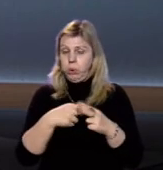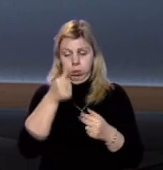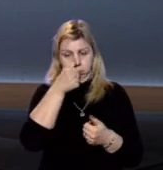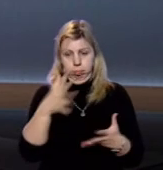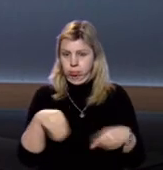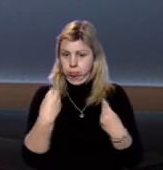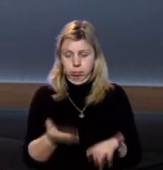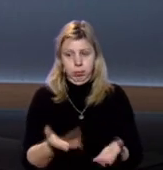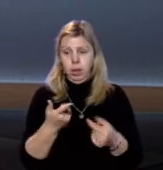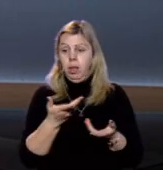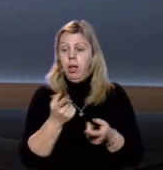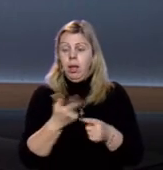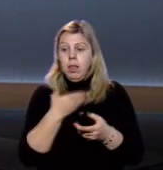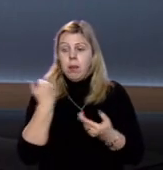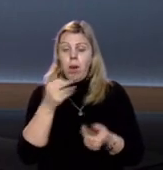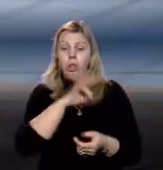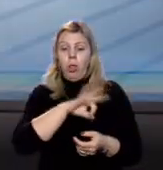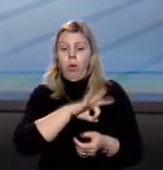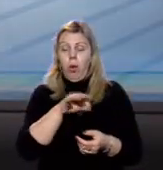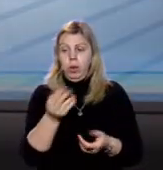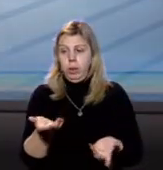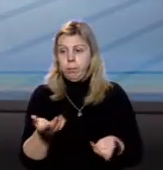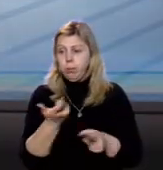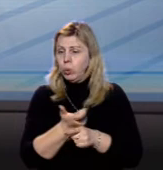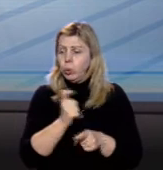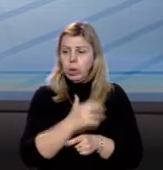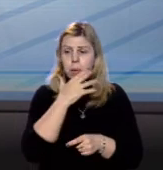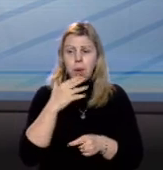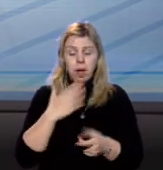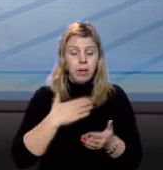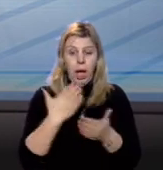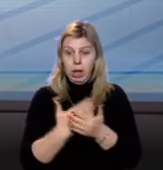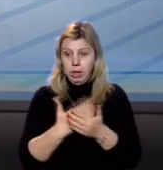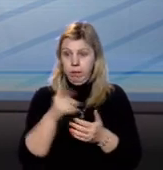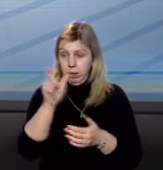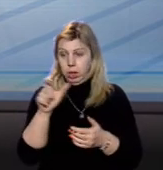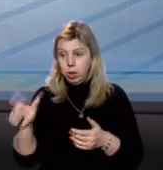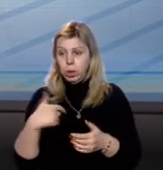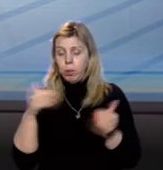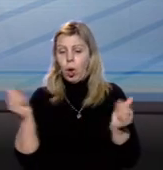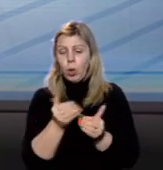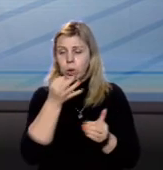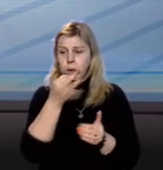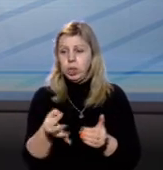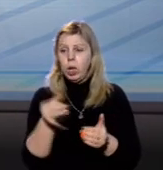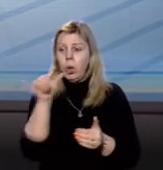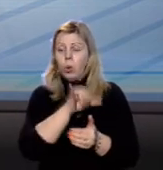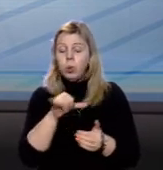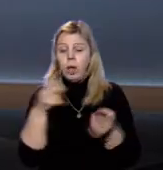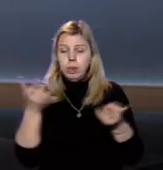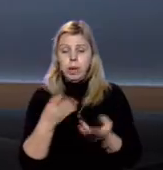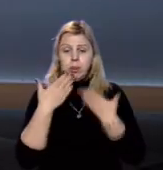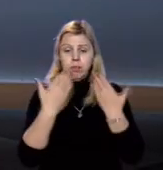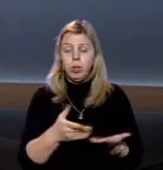бути розрахована, тому що немає дохідної частини. Дуже багато у нас активних глядачів, тому коротко скажіть, будь ласка, куди